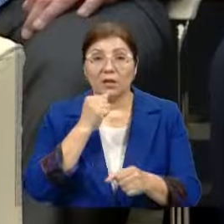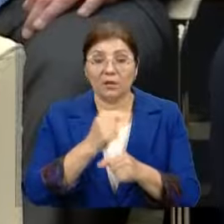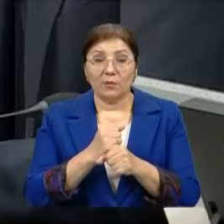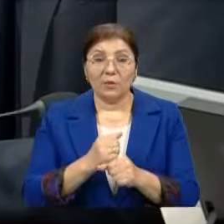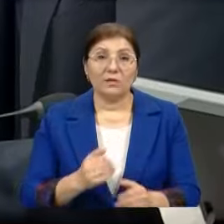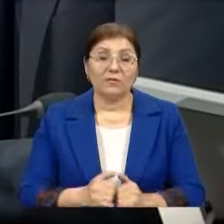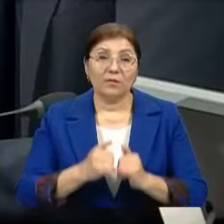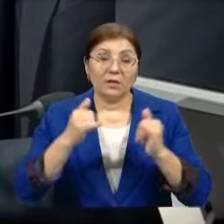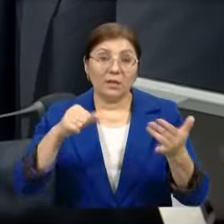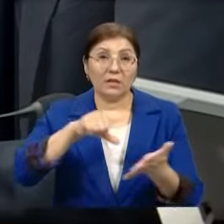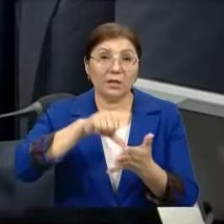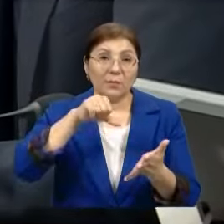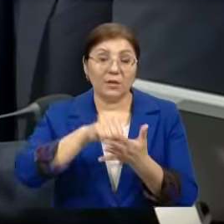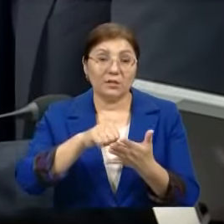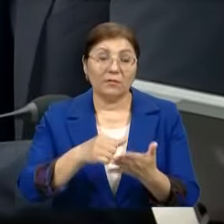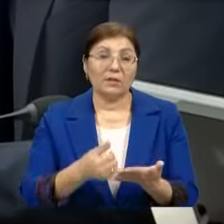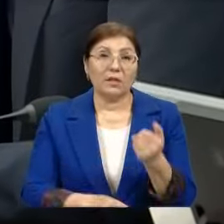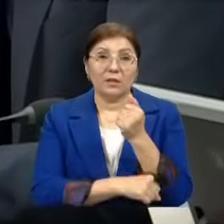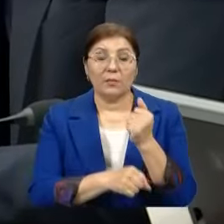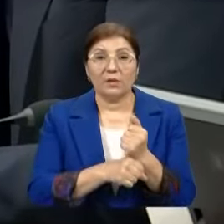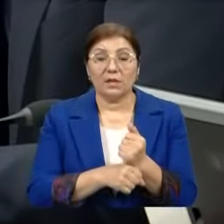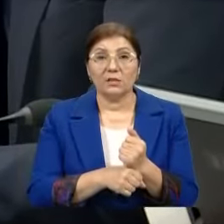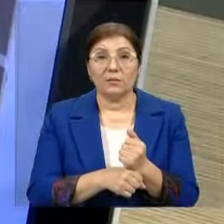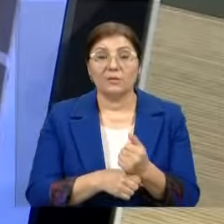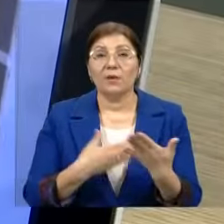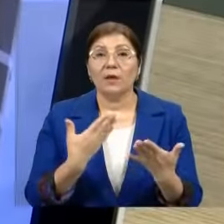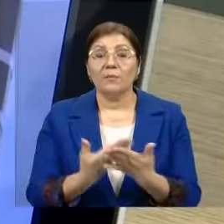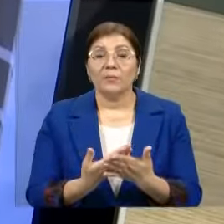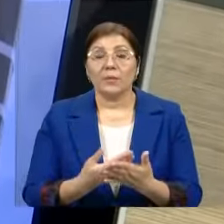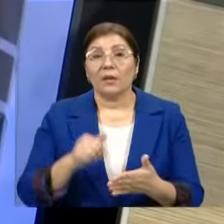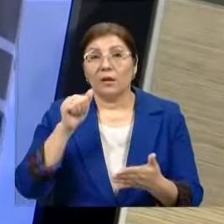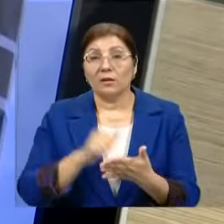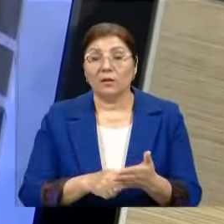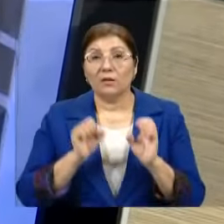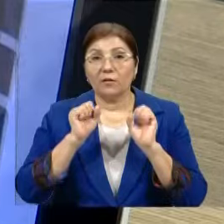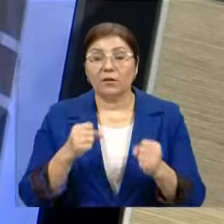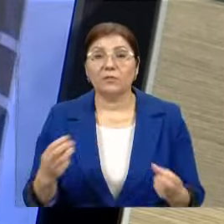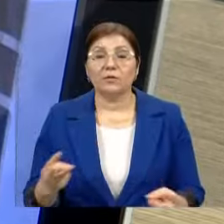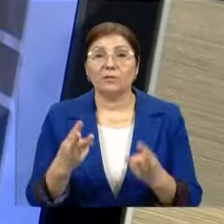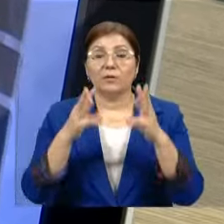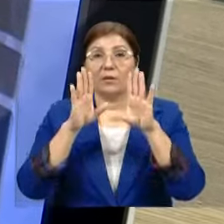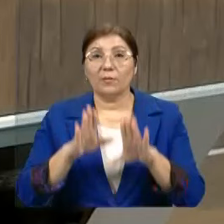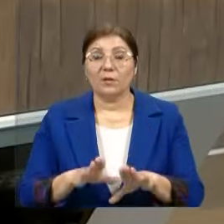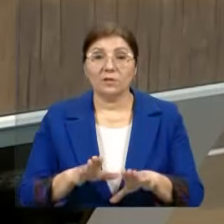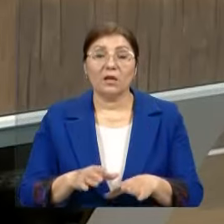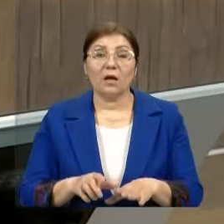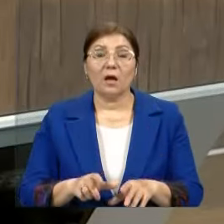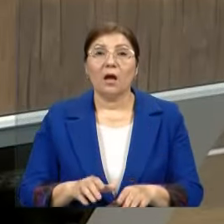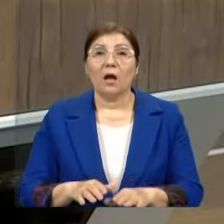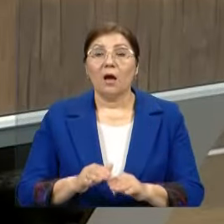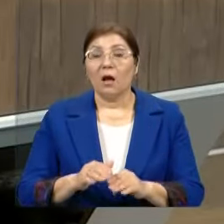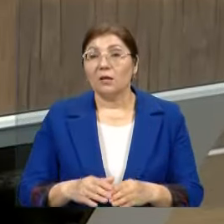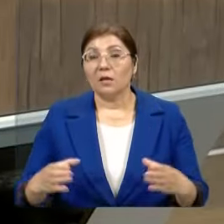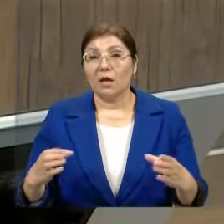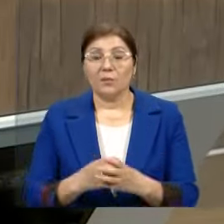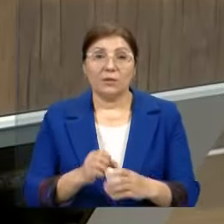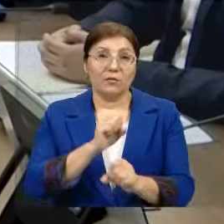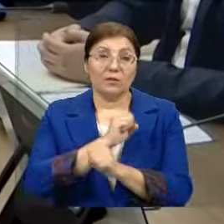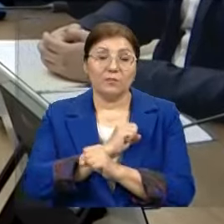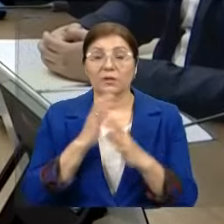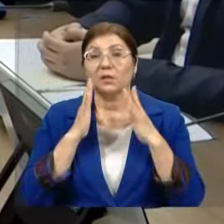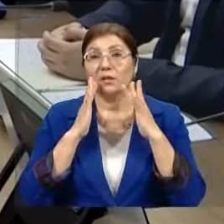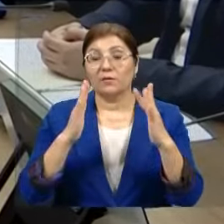увеличить периодичность патрулирования для своевременного обнаружения и ликвидации возможных пожаров в местах общественного отдыха и лесных массивах.